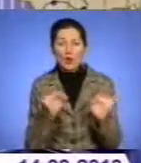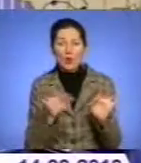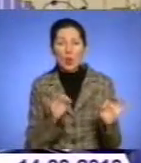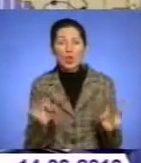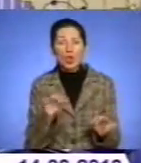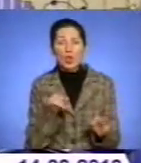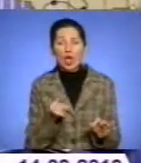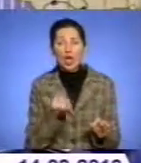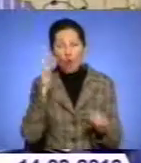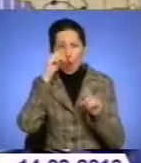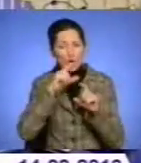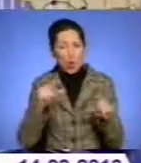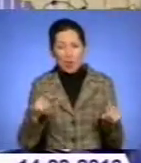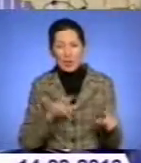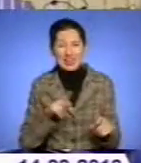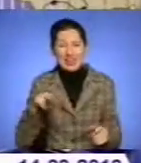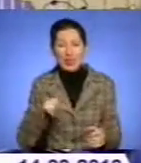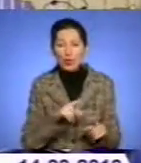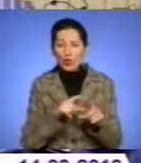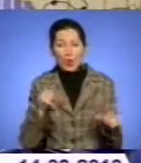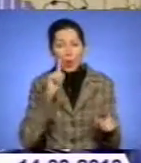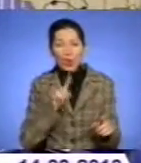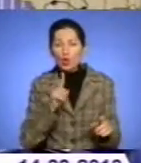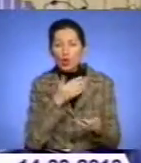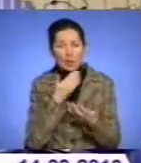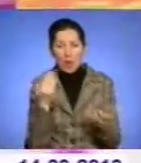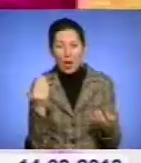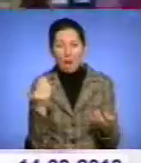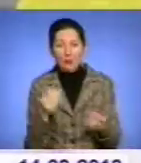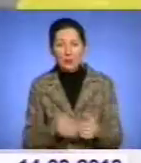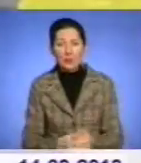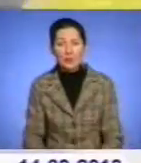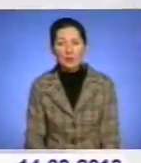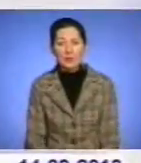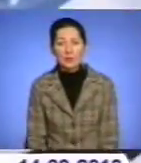що школярі не йдуть в школу, поки що немає.